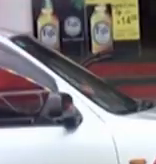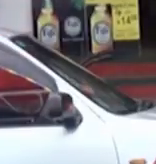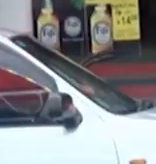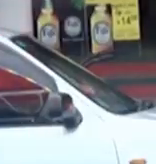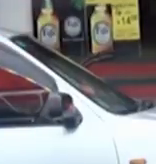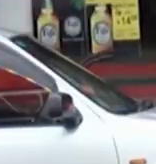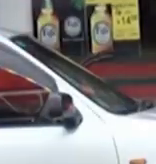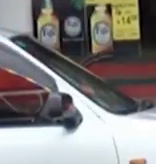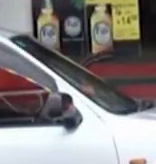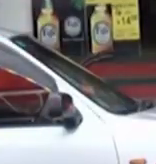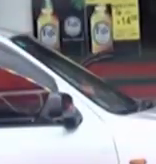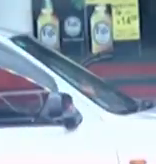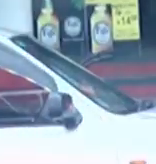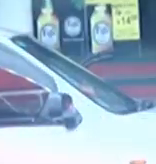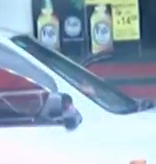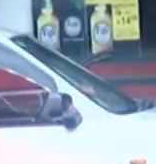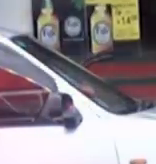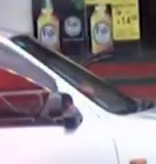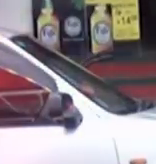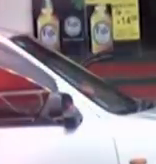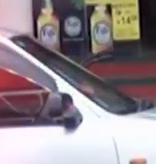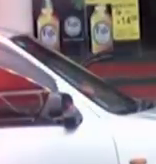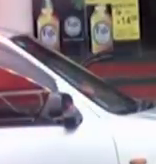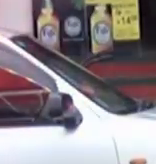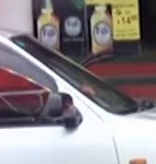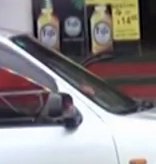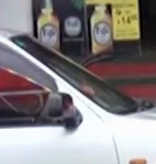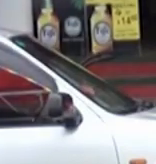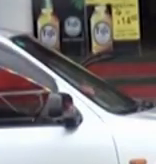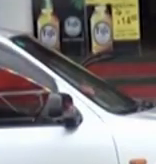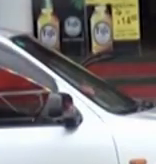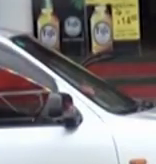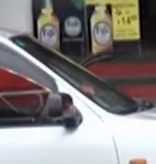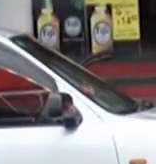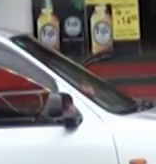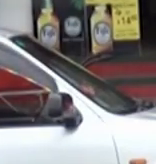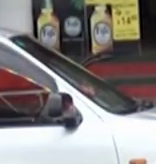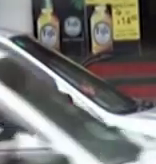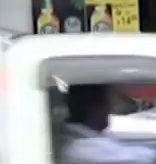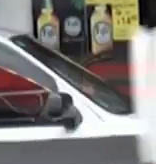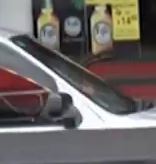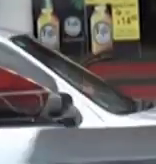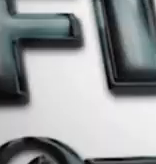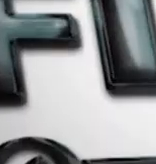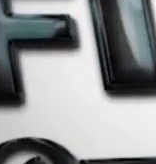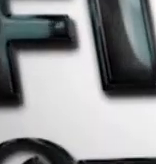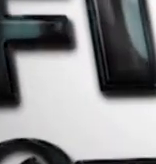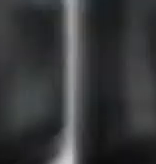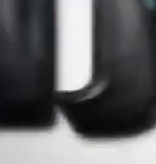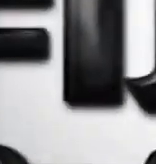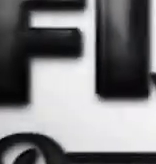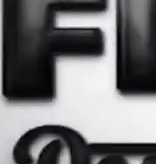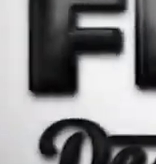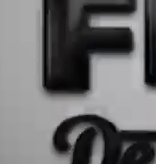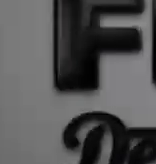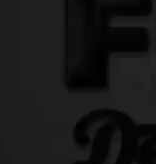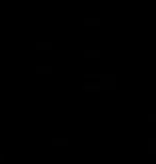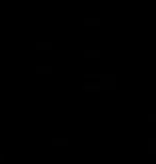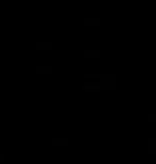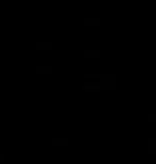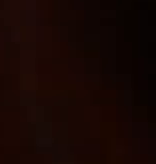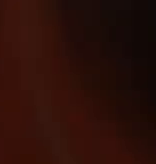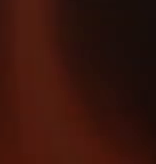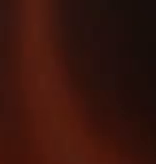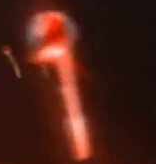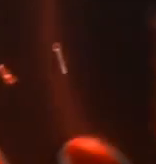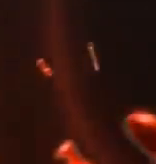I'm Vinal Prakash है, गोल्टन तामो में रहता है और सबको रेडियो Fiji 2 सुने, सबको लाइक करे। रेडियो Fiji 2 देश की